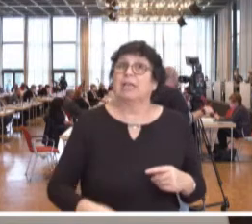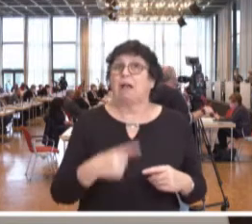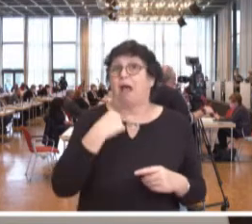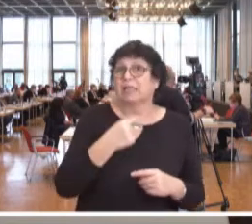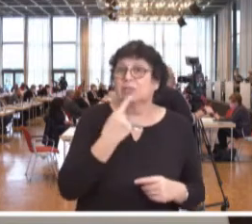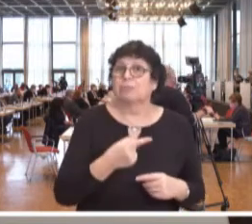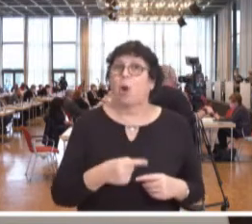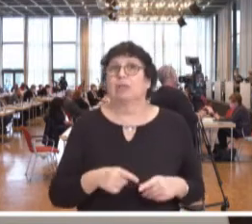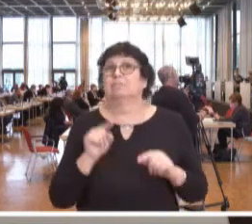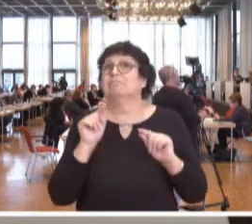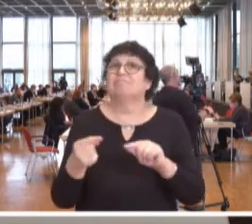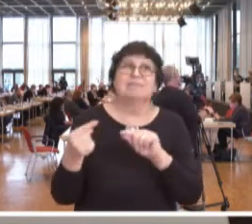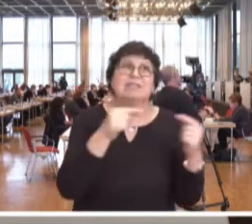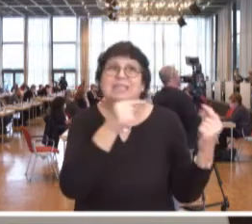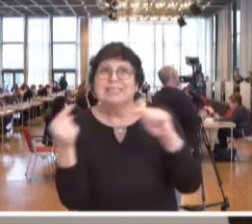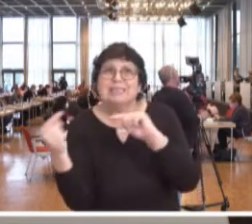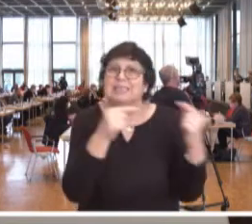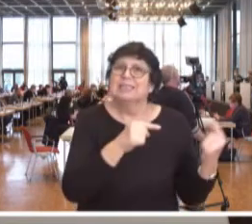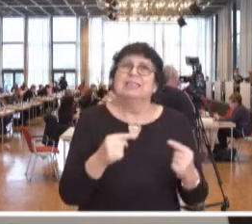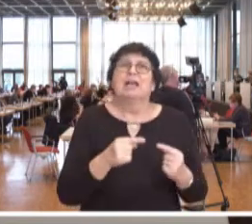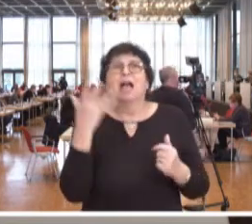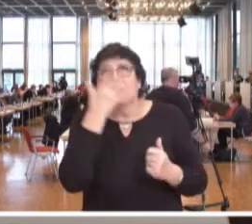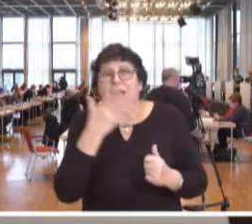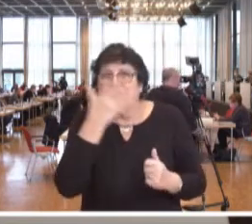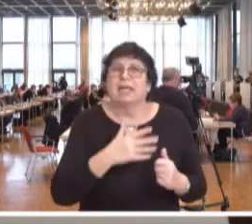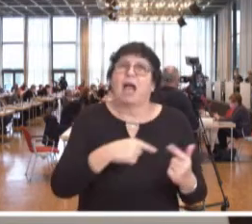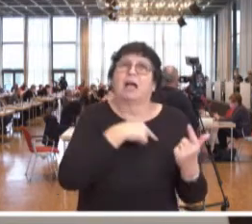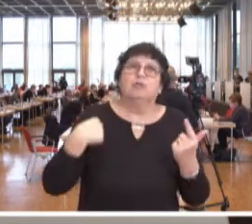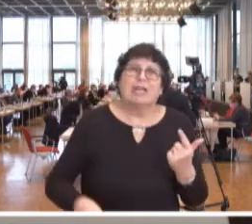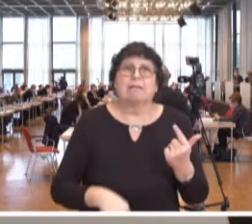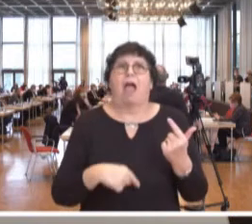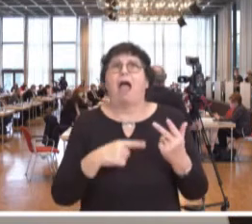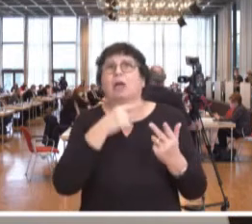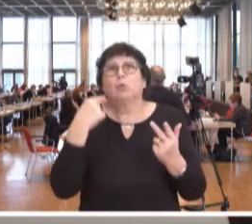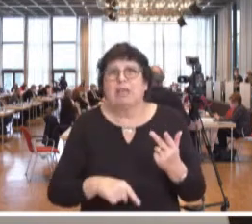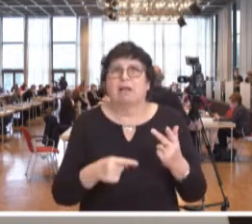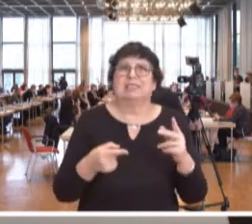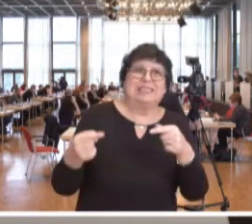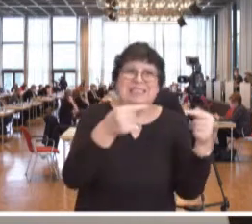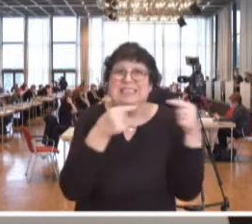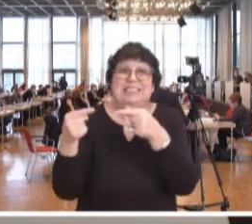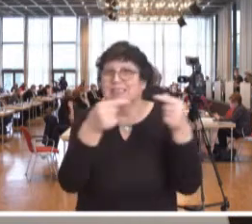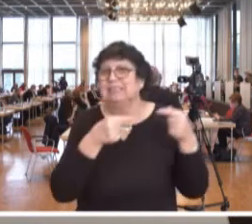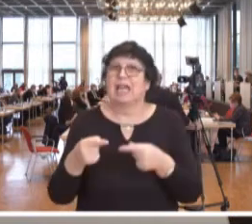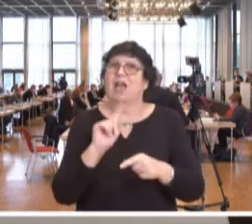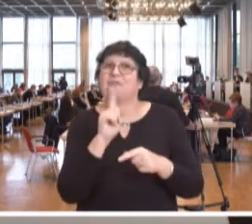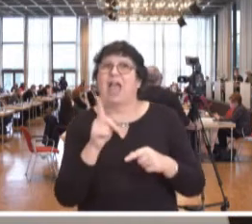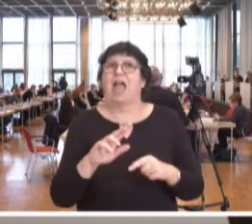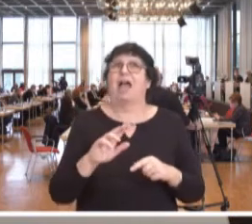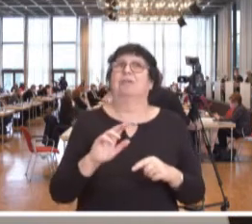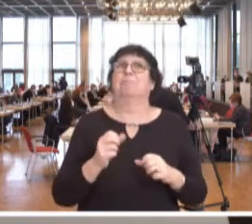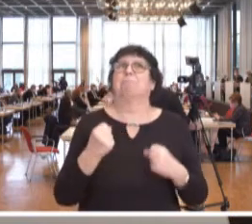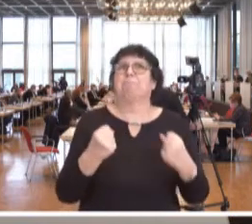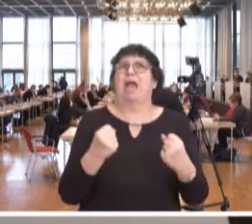das Rivalisieren der Weltmächte USA, China, Russland miteinander, glaube ich, sagen zu müssen, dass es nicht